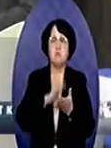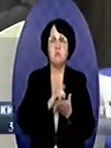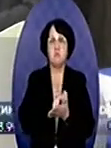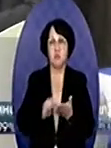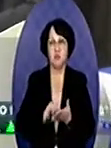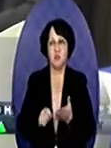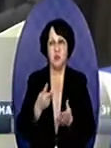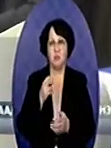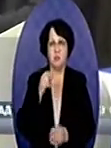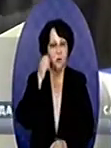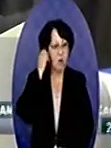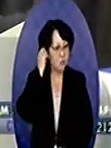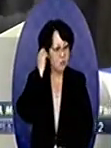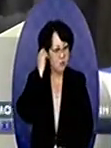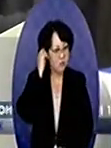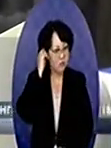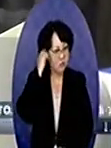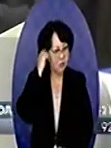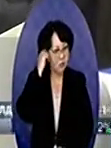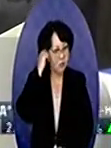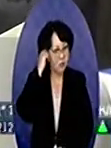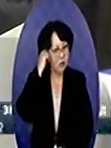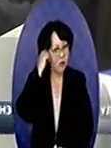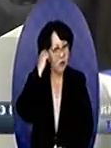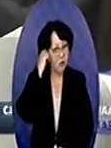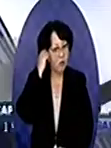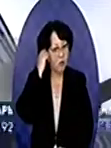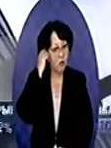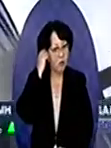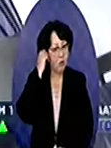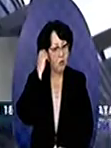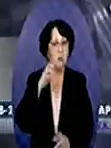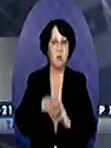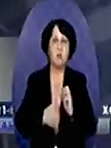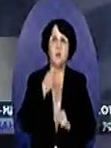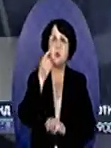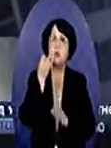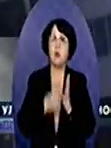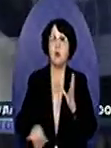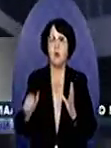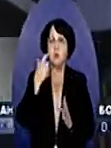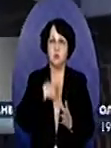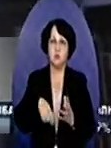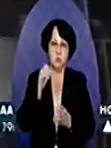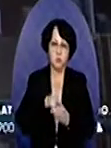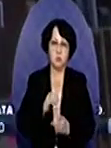юм. 2016 онд энэ хэлэлцээрт дэлхийн 170 гаруй орон нэгдсэн юм аа.